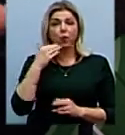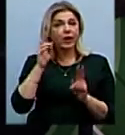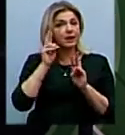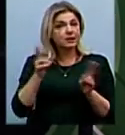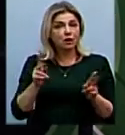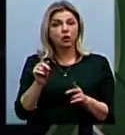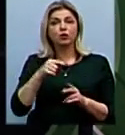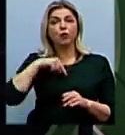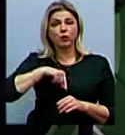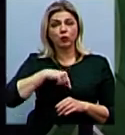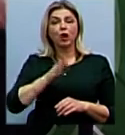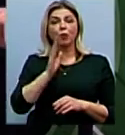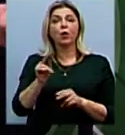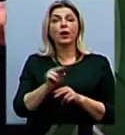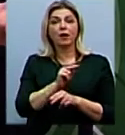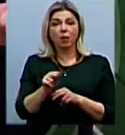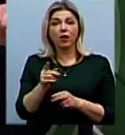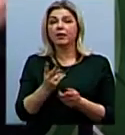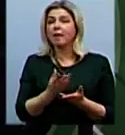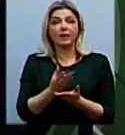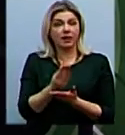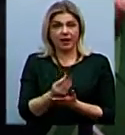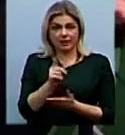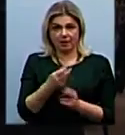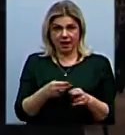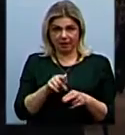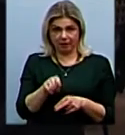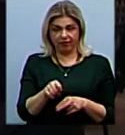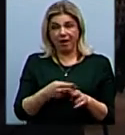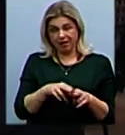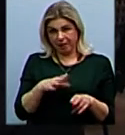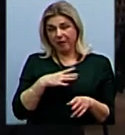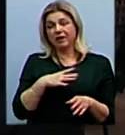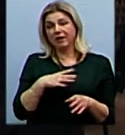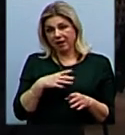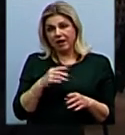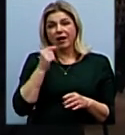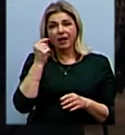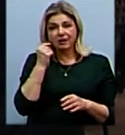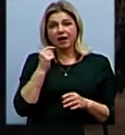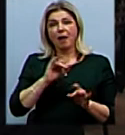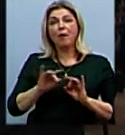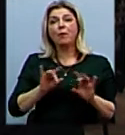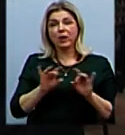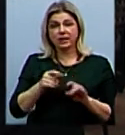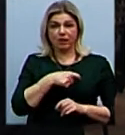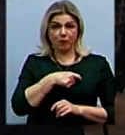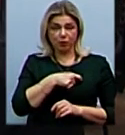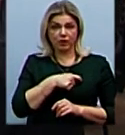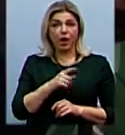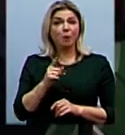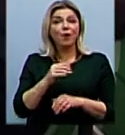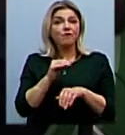знали, что они требуют ремонта, не платя за него. Но это же был тоже популизм со стороны депутатов. И таким образом не повысить тариф.